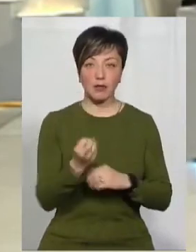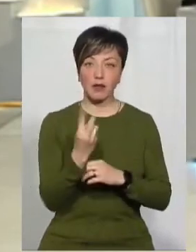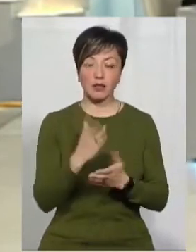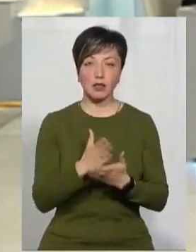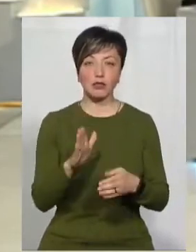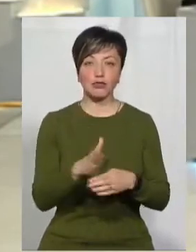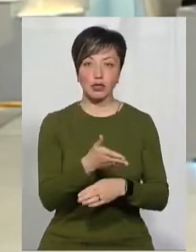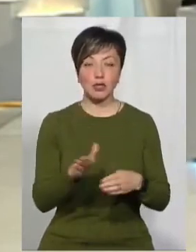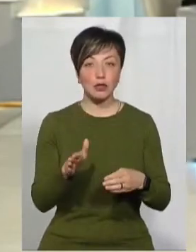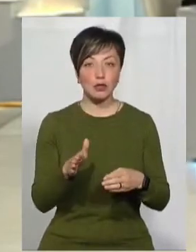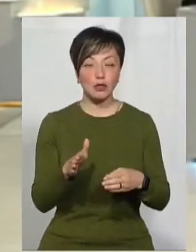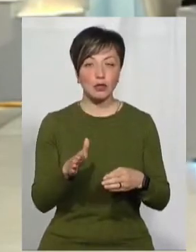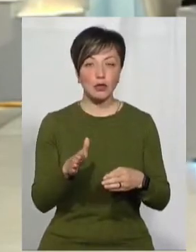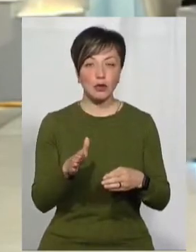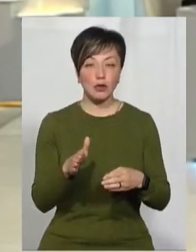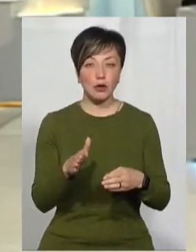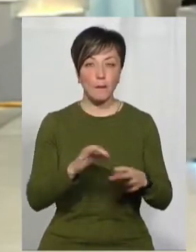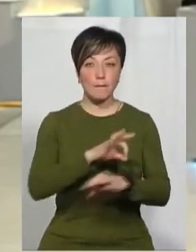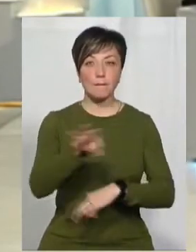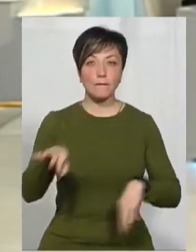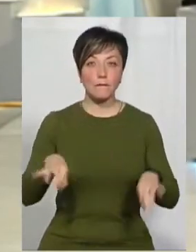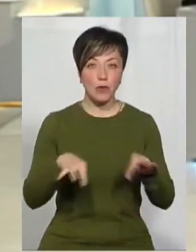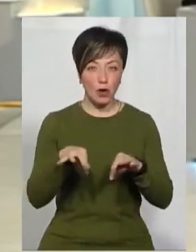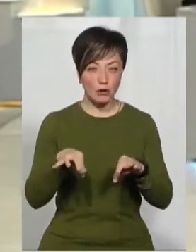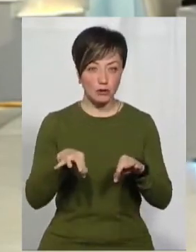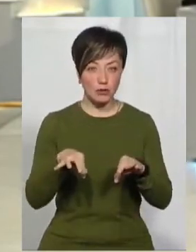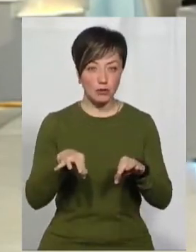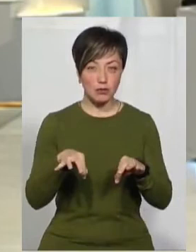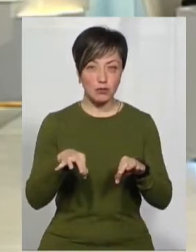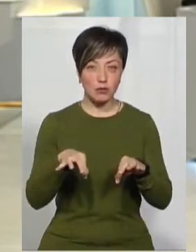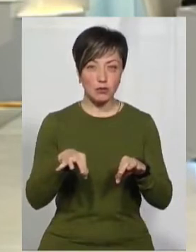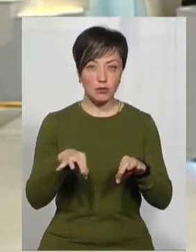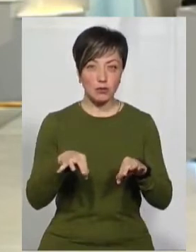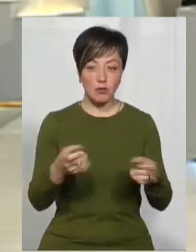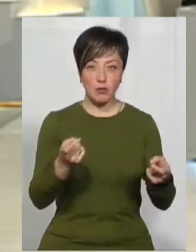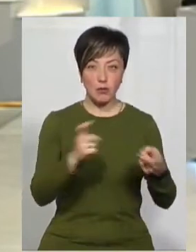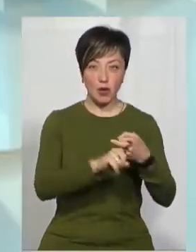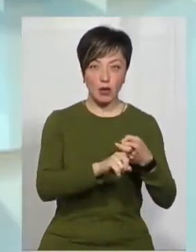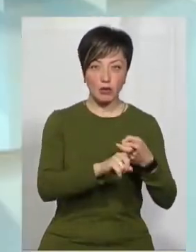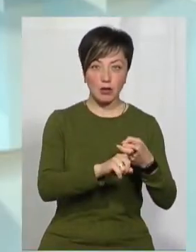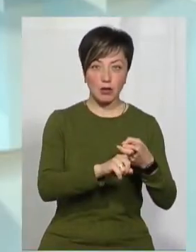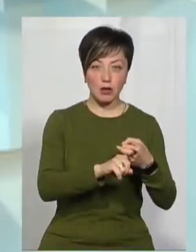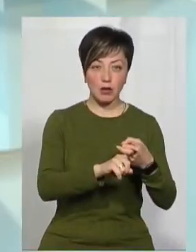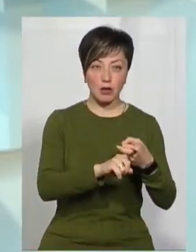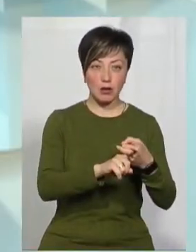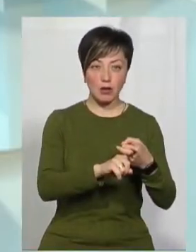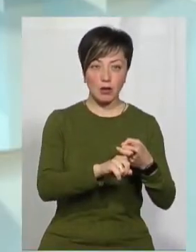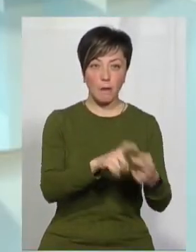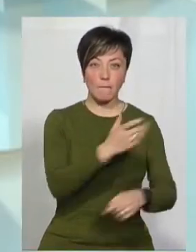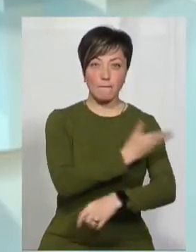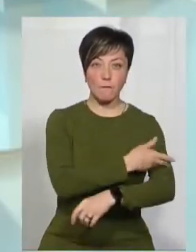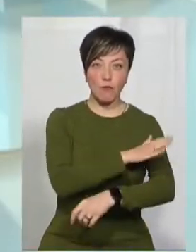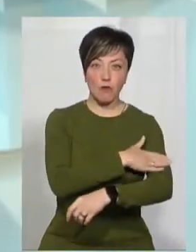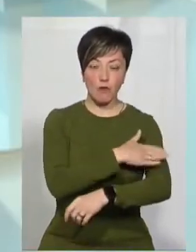є частиною проєкту Google Highway, яка поєднує порти Польщі Гданськ і порти Миколаїв і